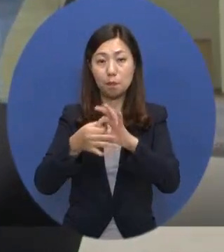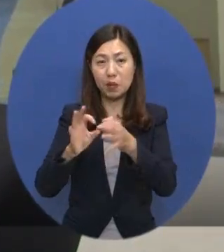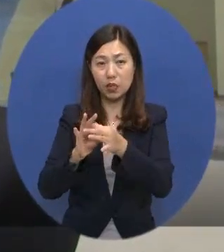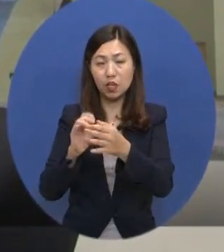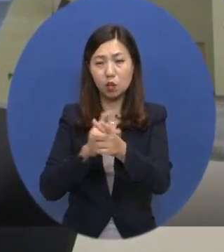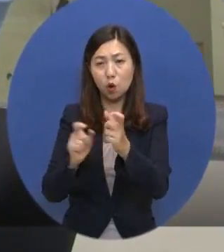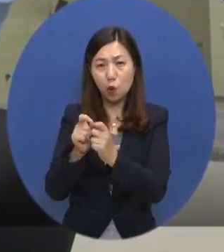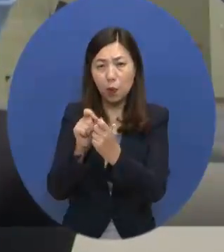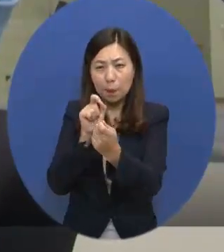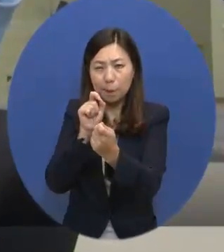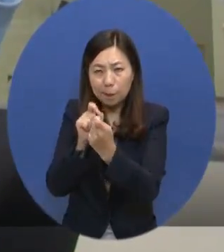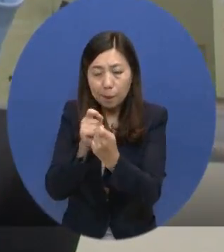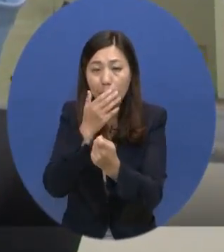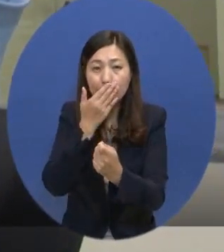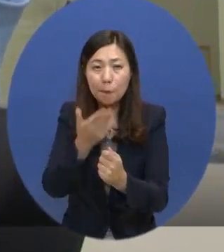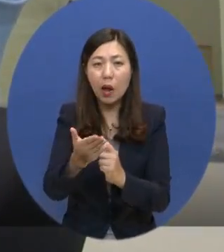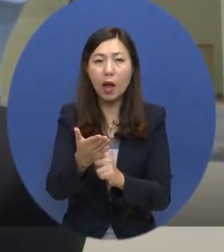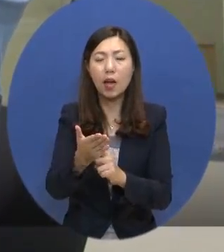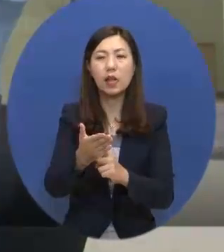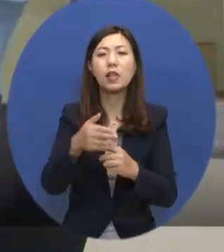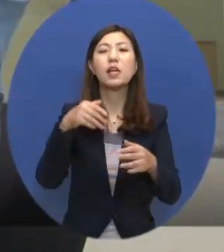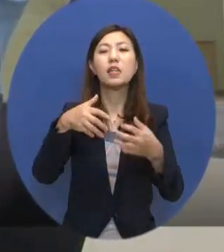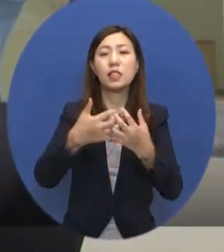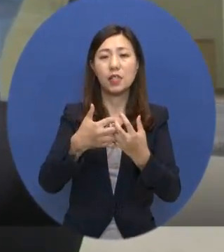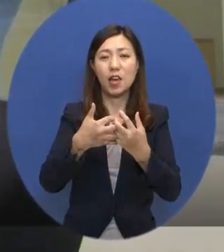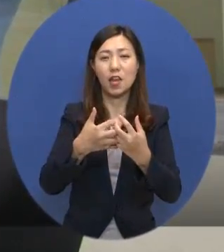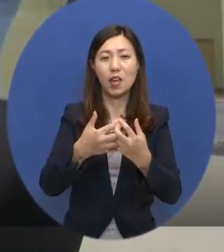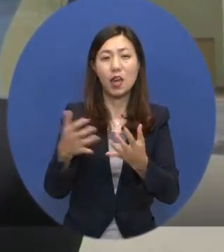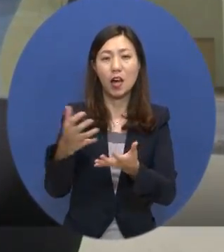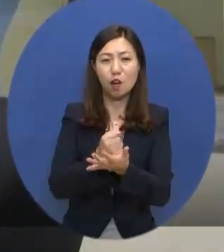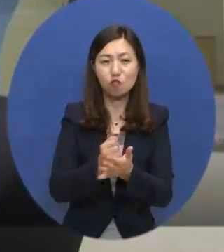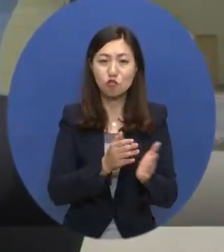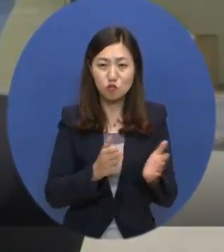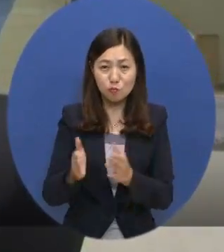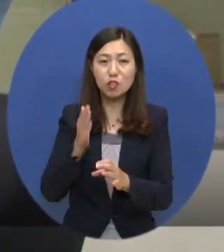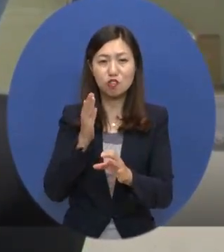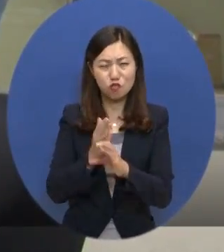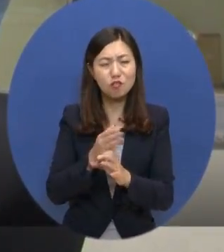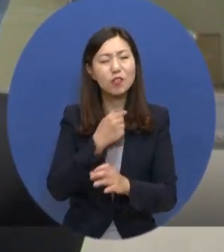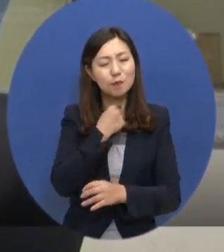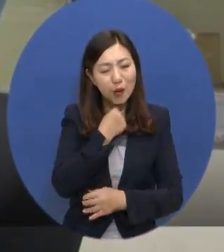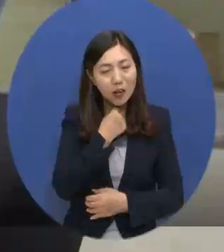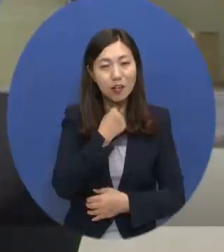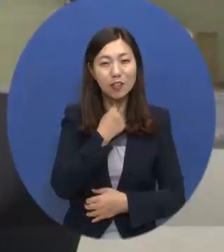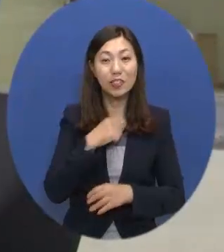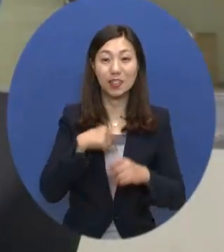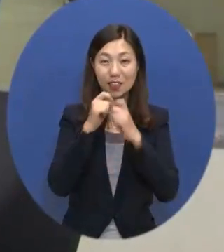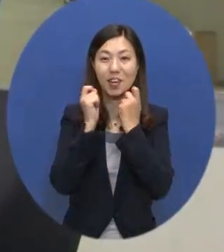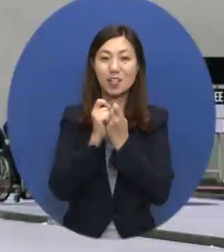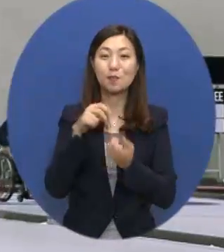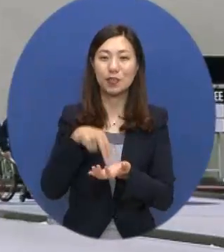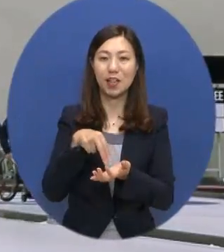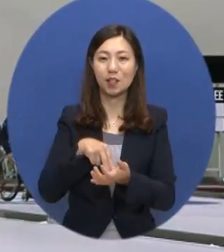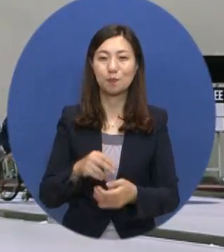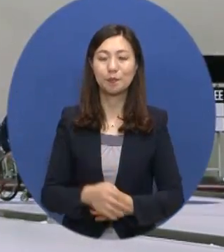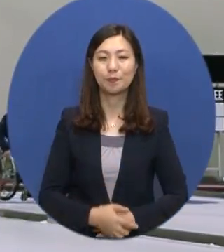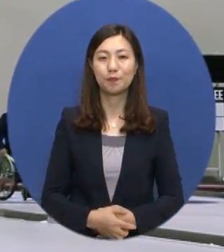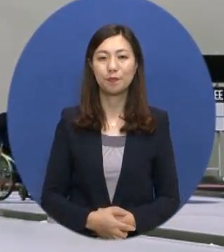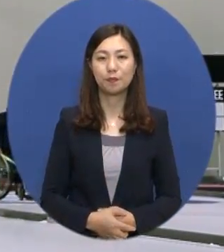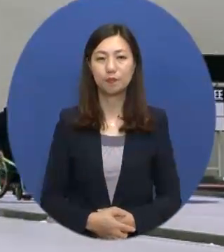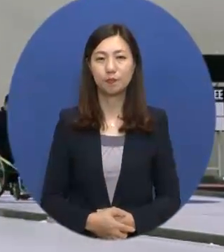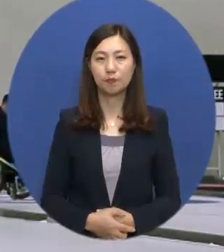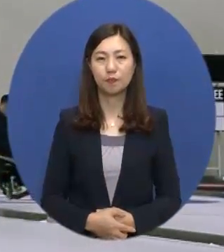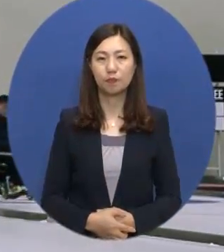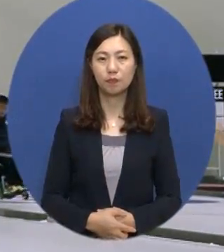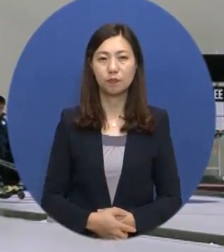그런 시스템을 가지고 연습을 하고 있지 않을까 하는 이제 바람을 하고 있습니다. 제 개인적인 바람으로.